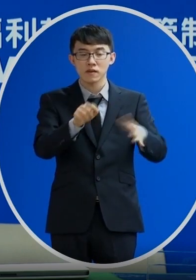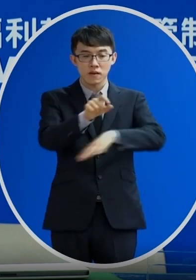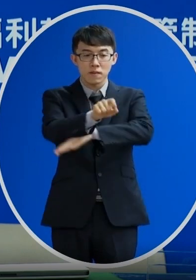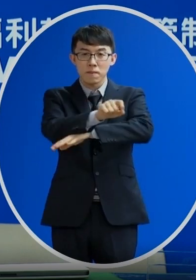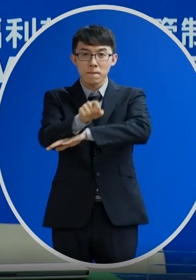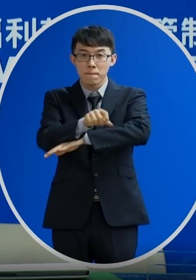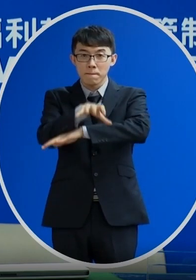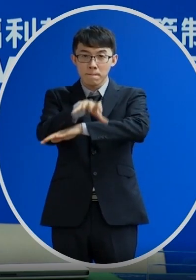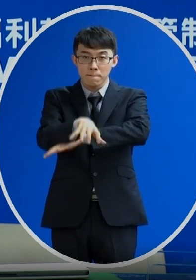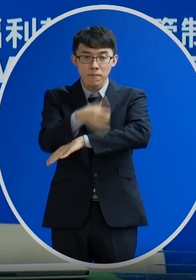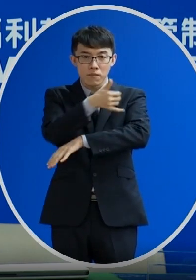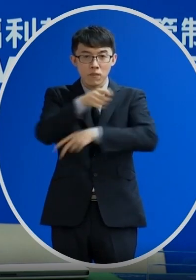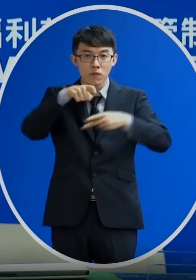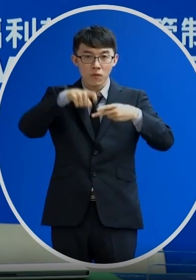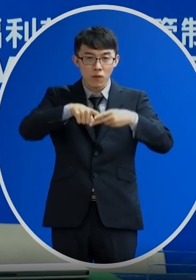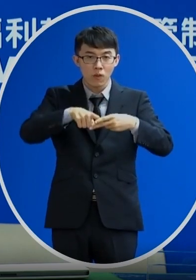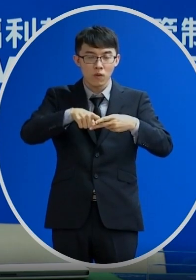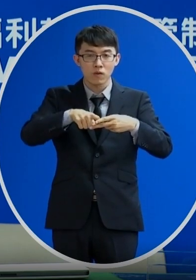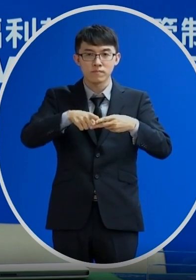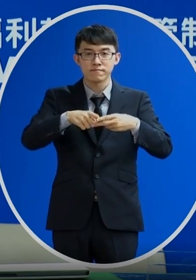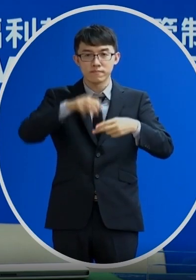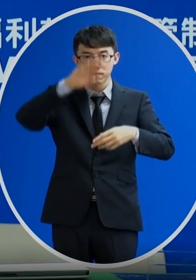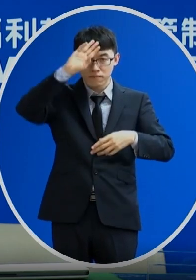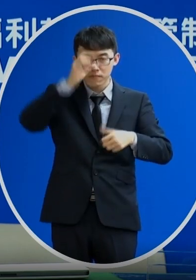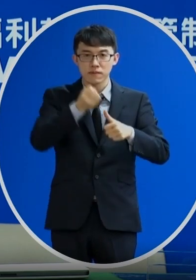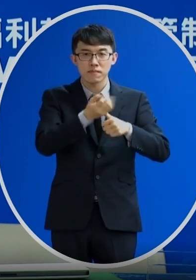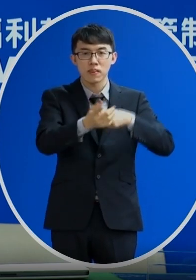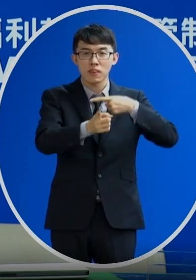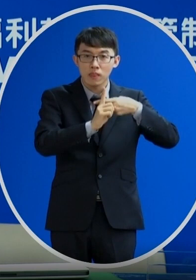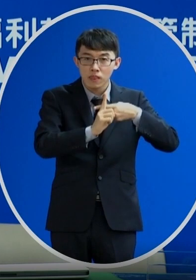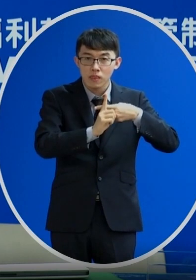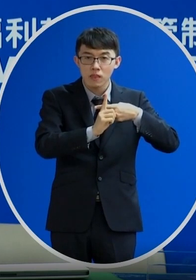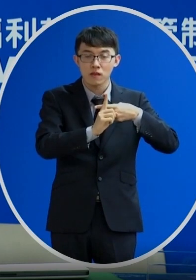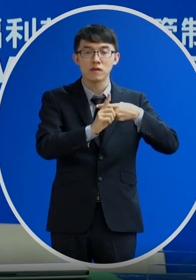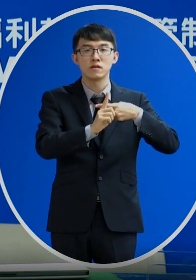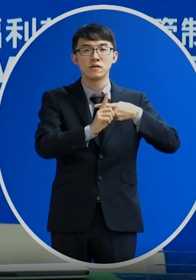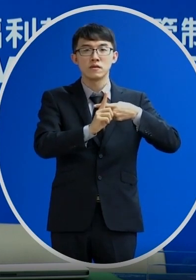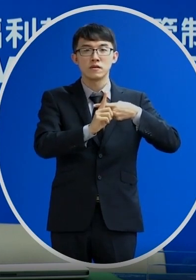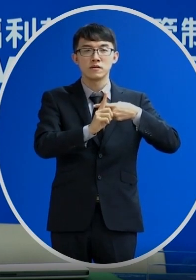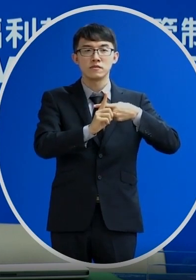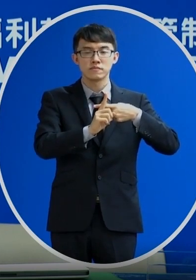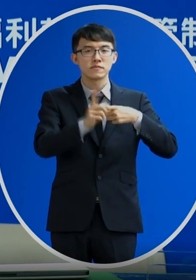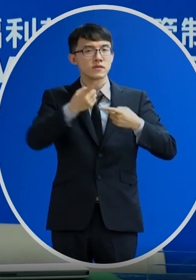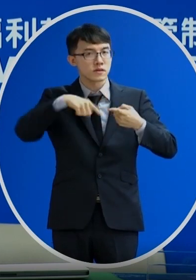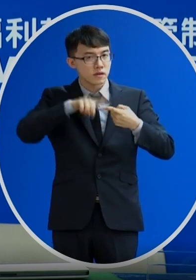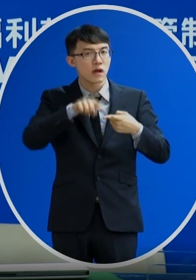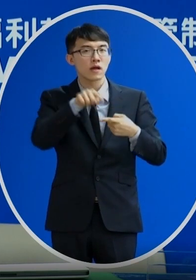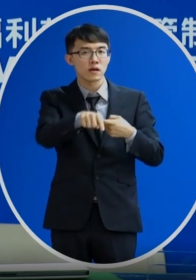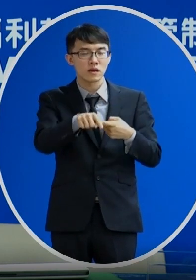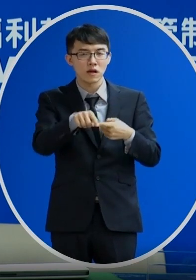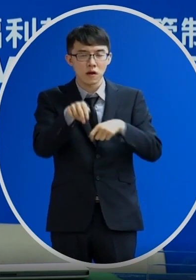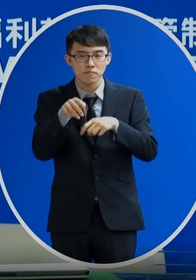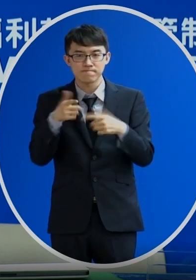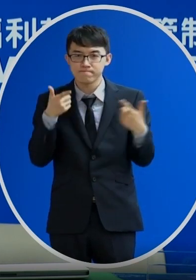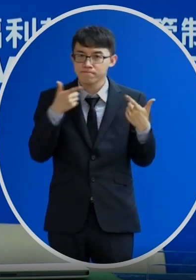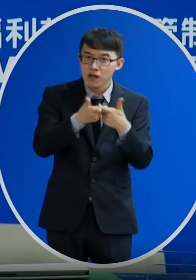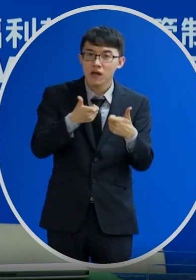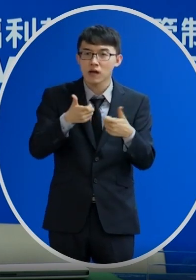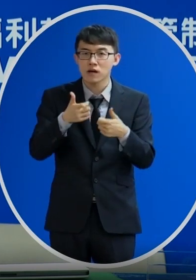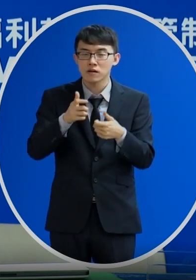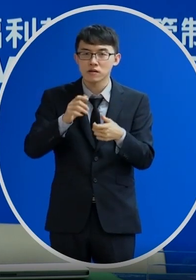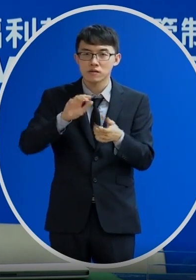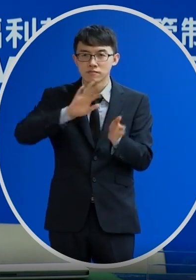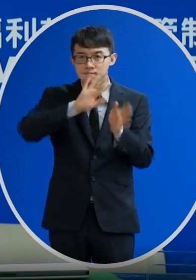公室的员工如果有人确诊的话，那应该要有一些应变的措施，比如说要针